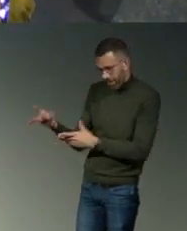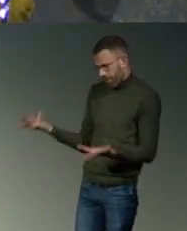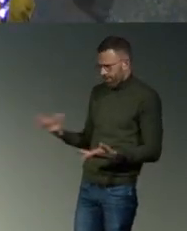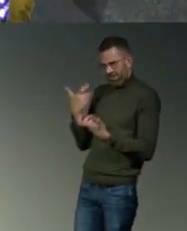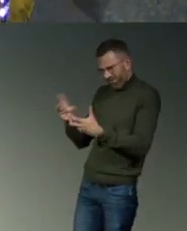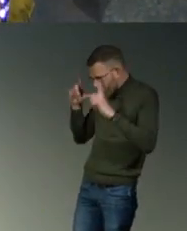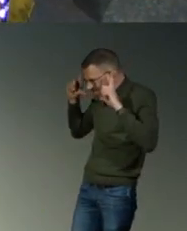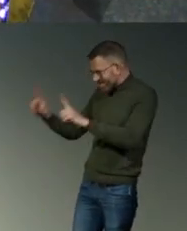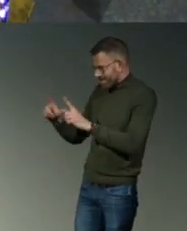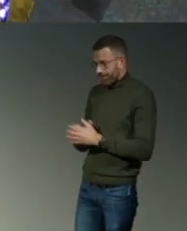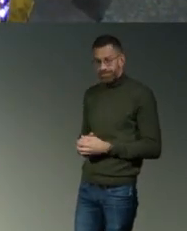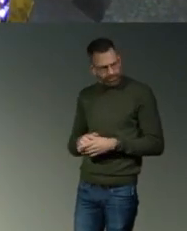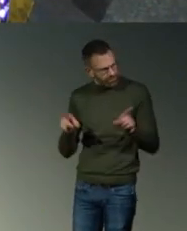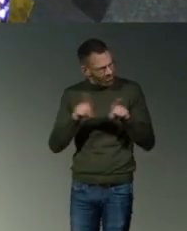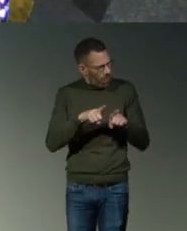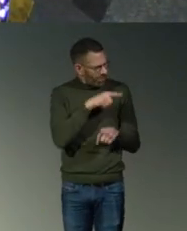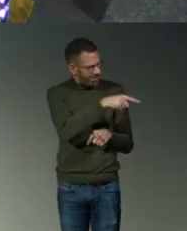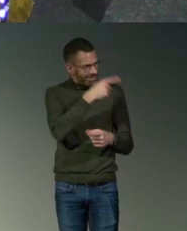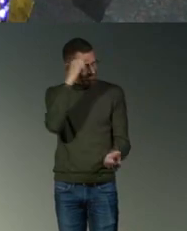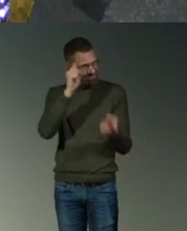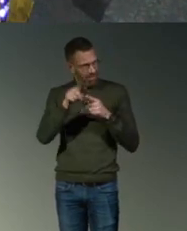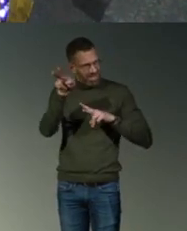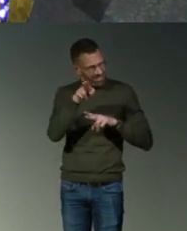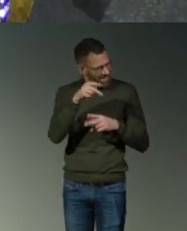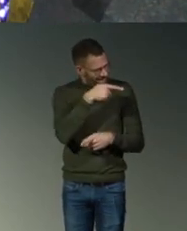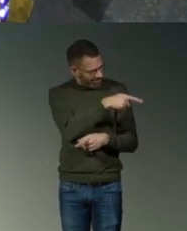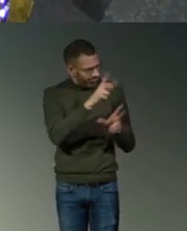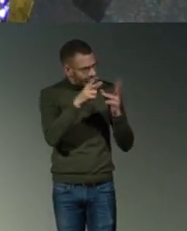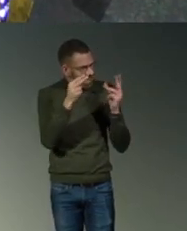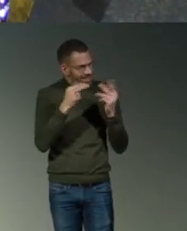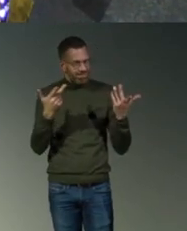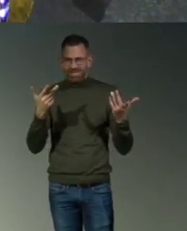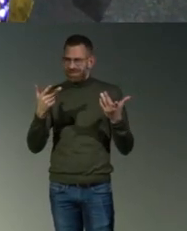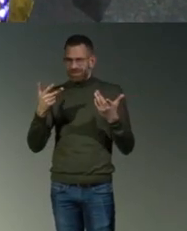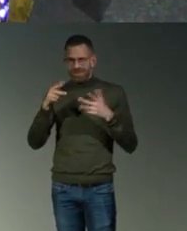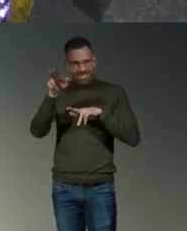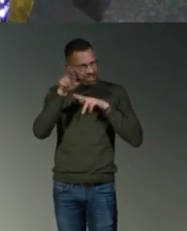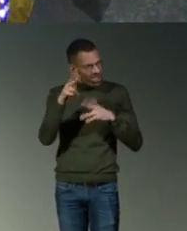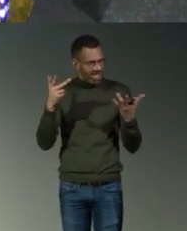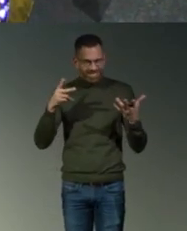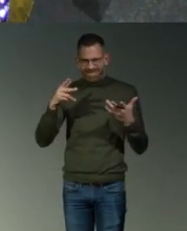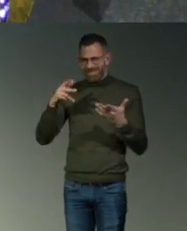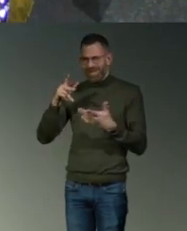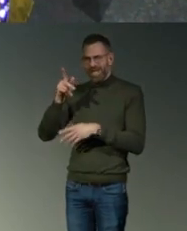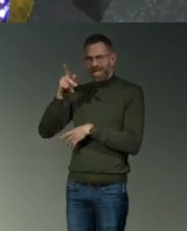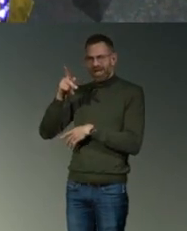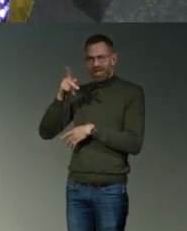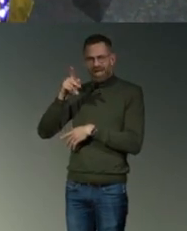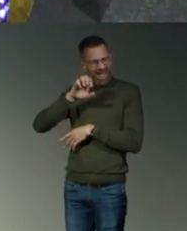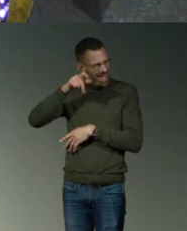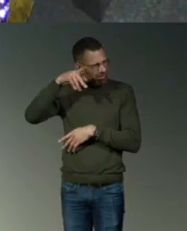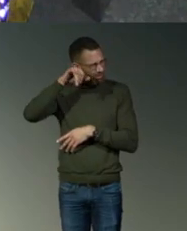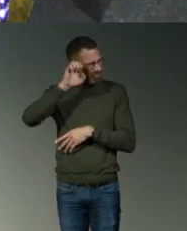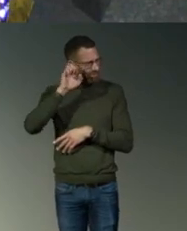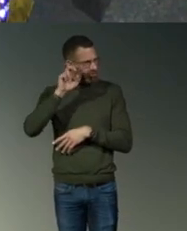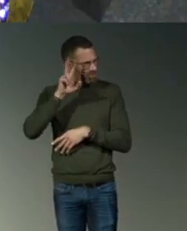sur la chasse à l'épieux. Et vous essayez de nous expliciter ce que ce mot épieux recouvre et quel geste incroyablement sanglant